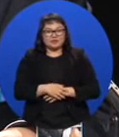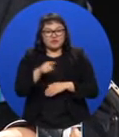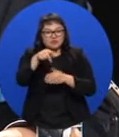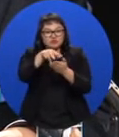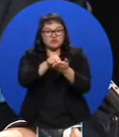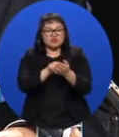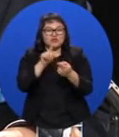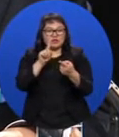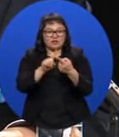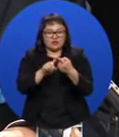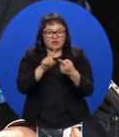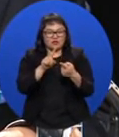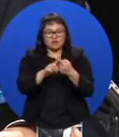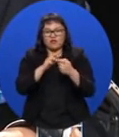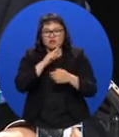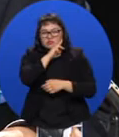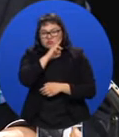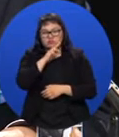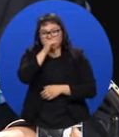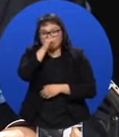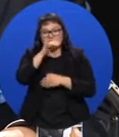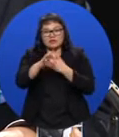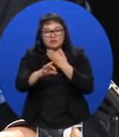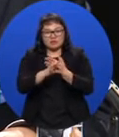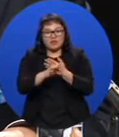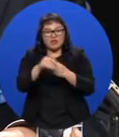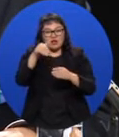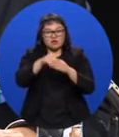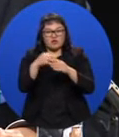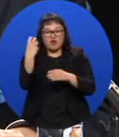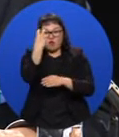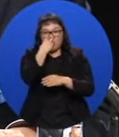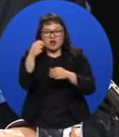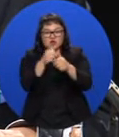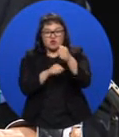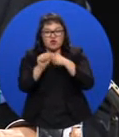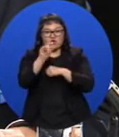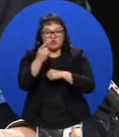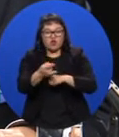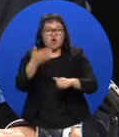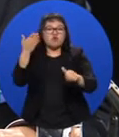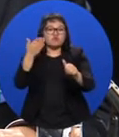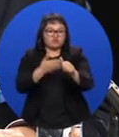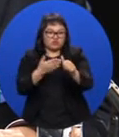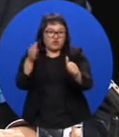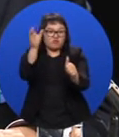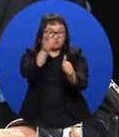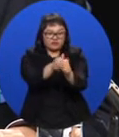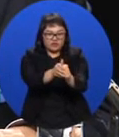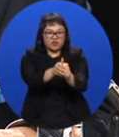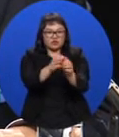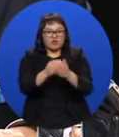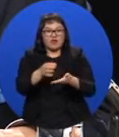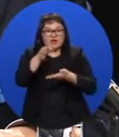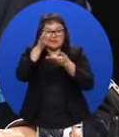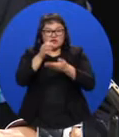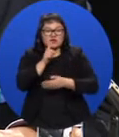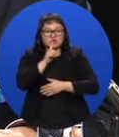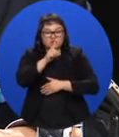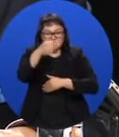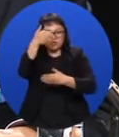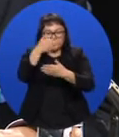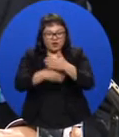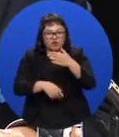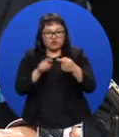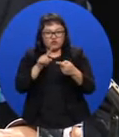대해서 만약에 예. 의혹이 있으면 선관위에 그 의뢰를 하십시오. 선관위에서 재산 신고상 누락이